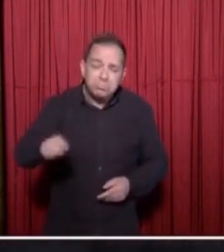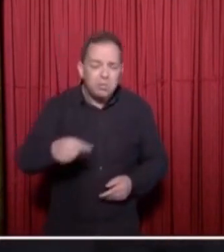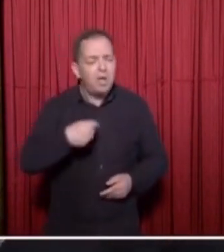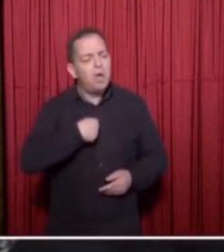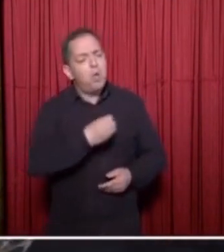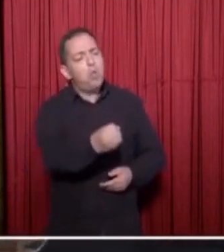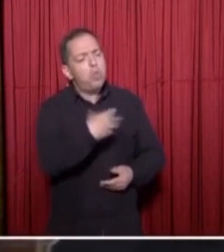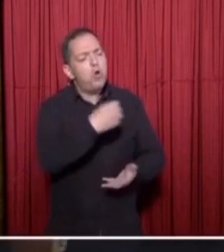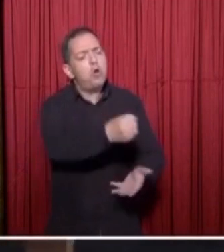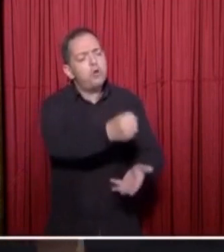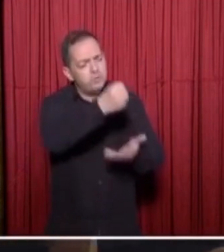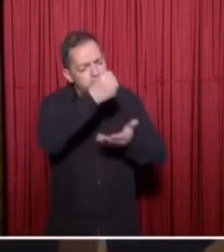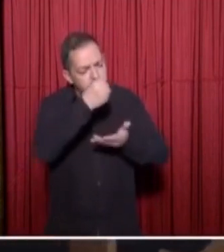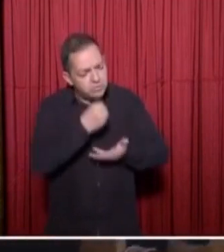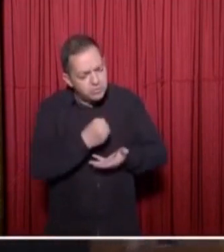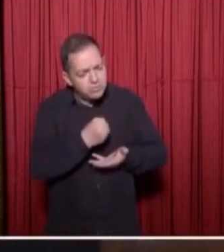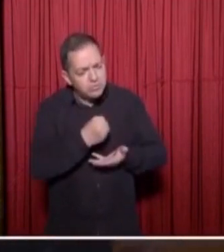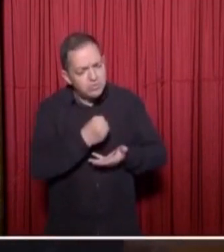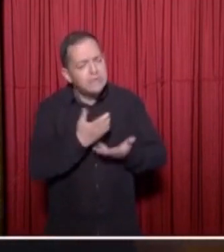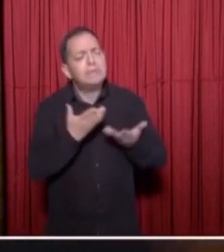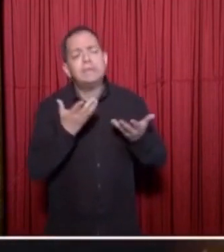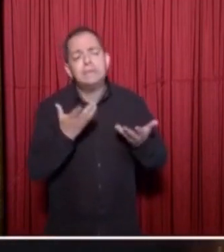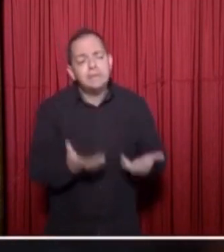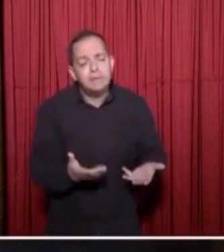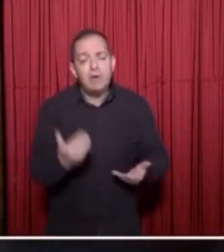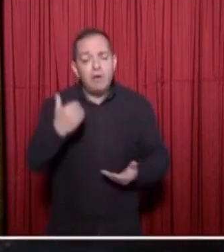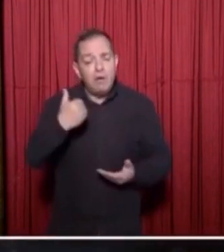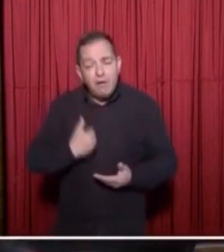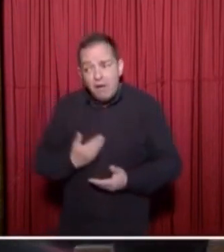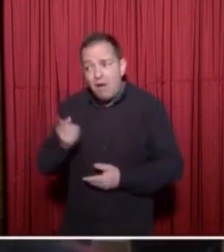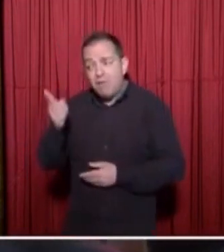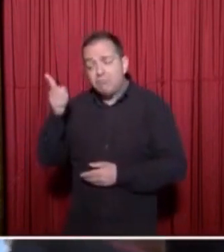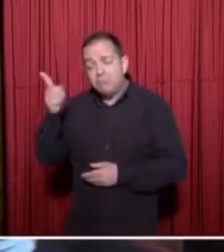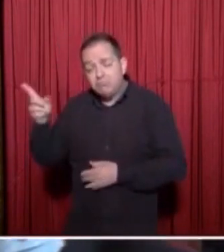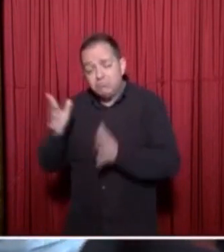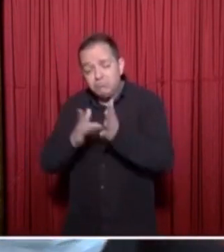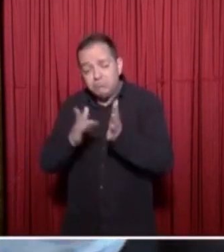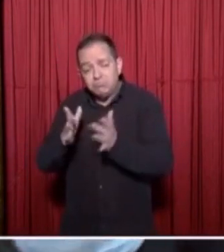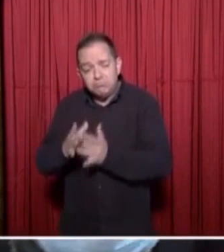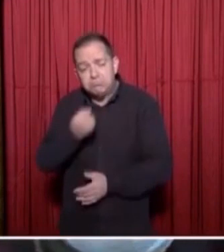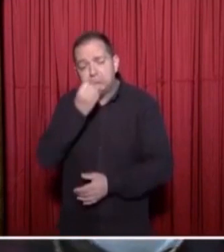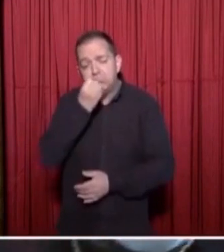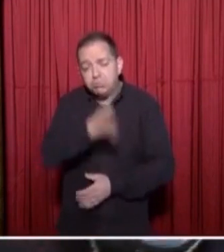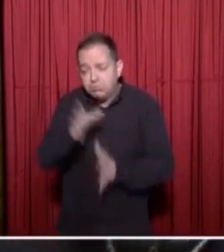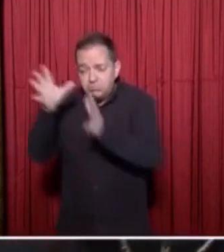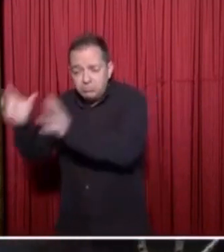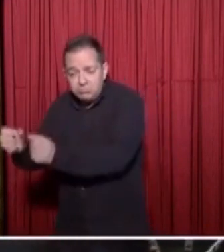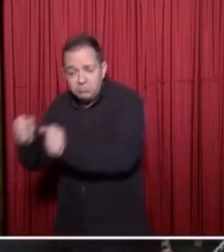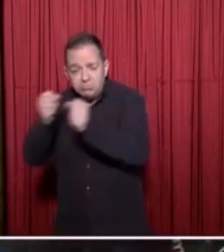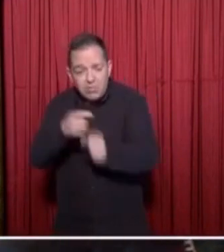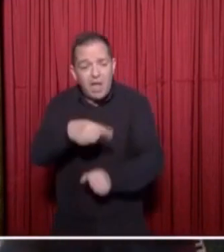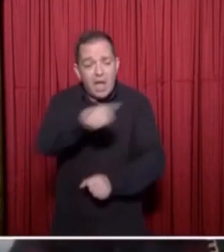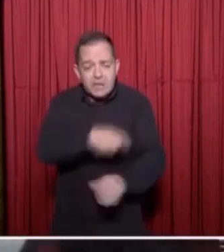μη θέλετε δούνε καγώ παραδώσω ημιν εις